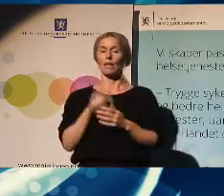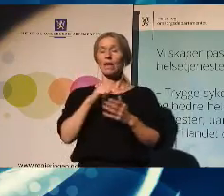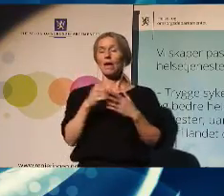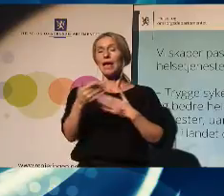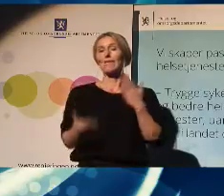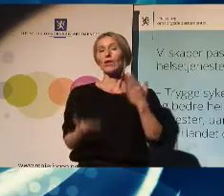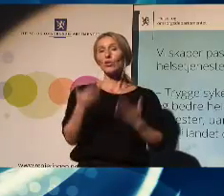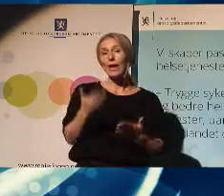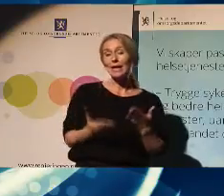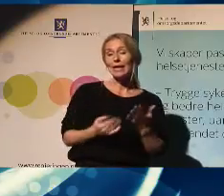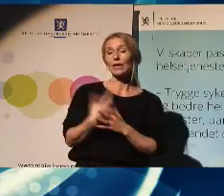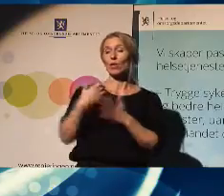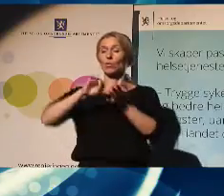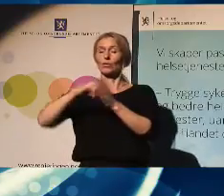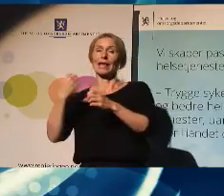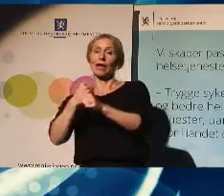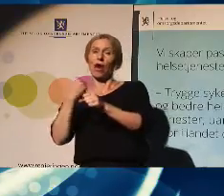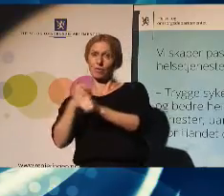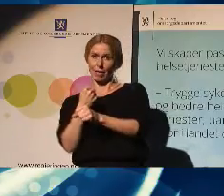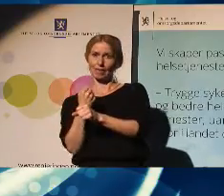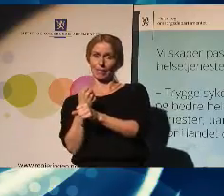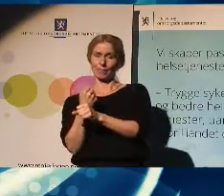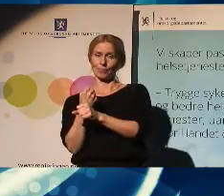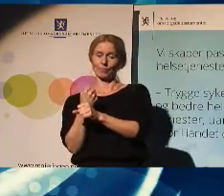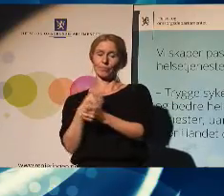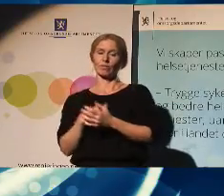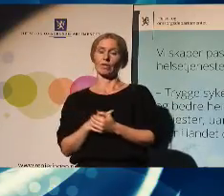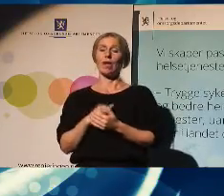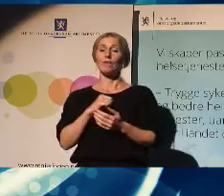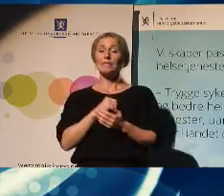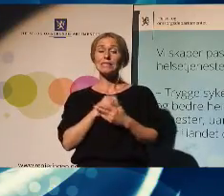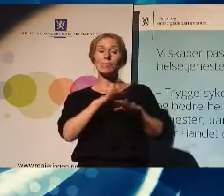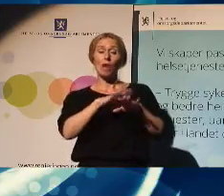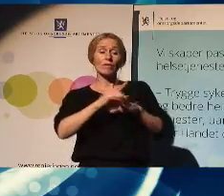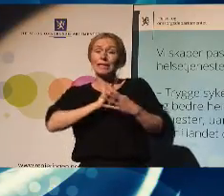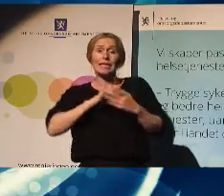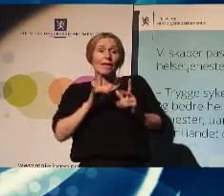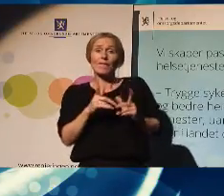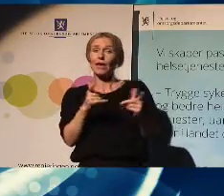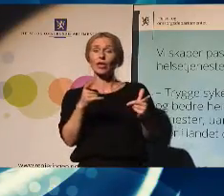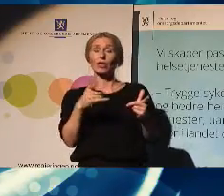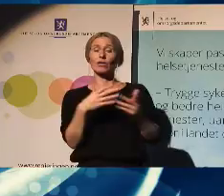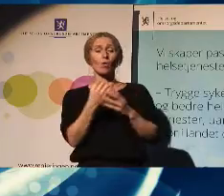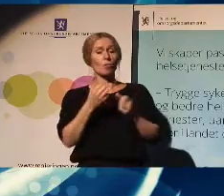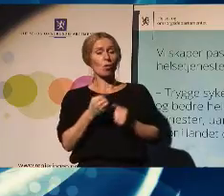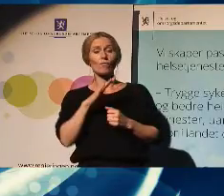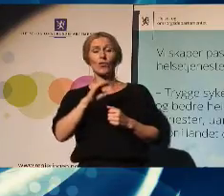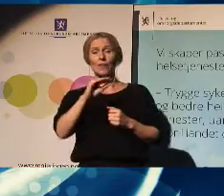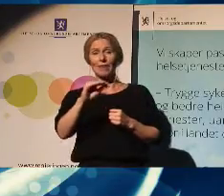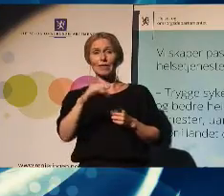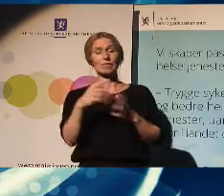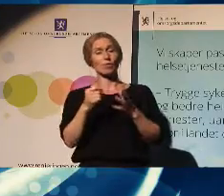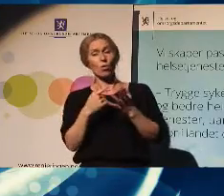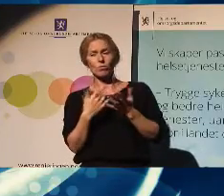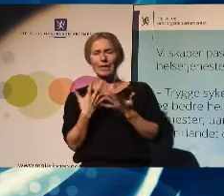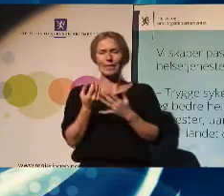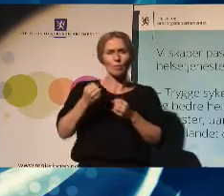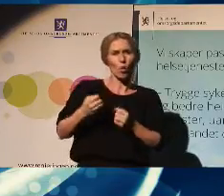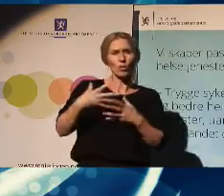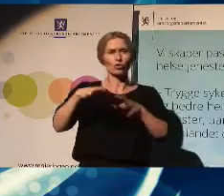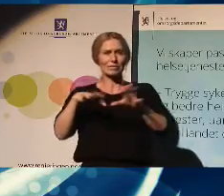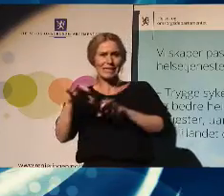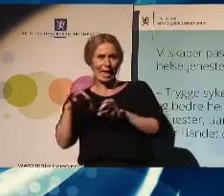og kontrollering av arbeidet som er gjort. Dersom planen ikke er vellykket, må den forbedres og eller målet justeres.